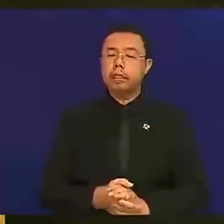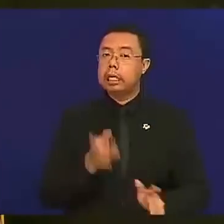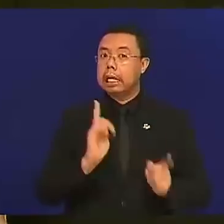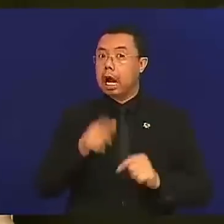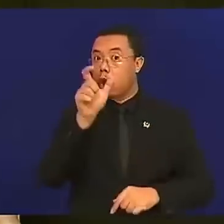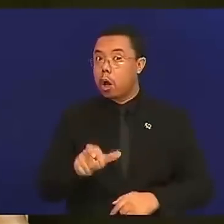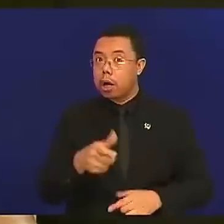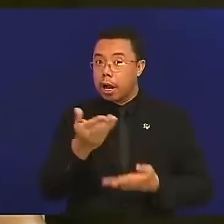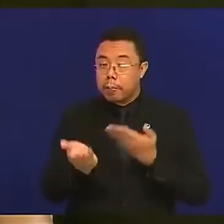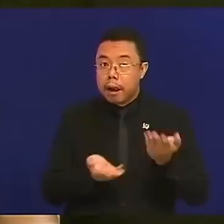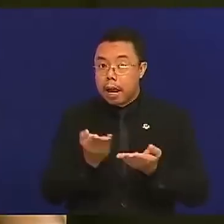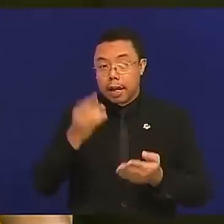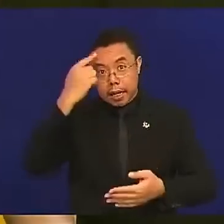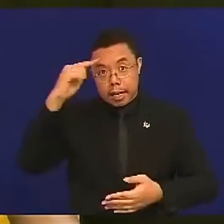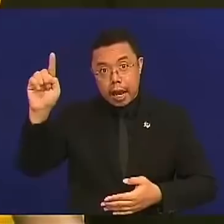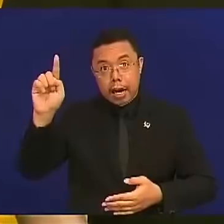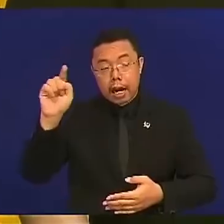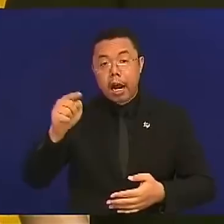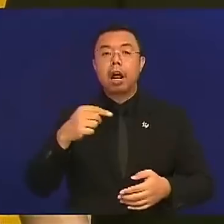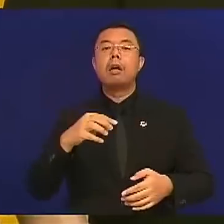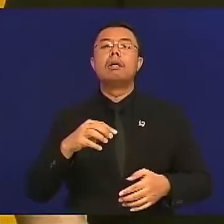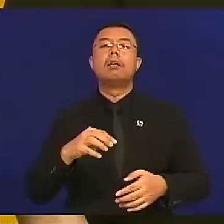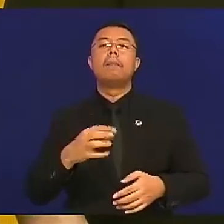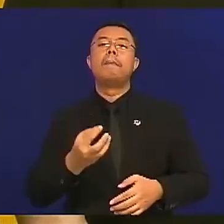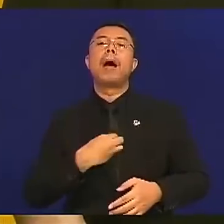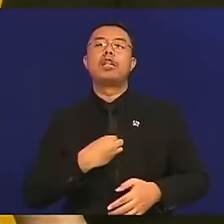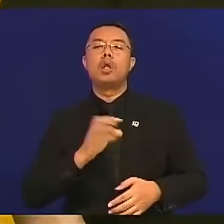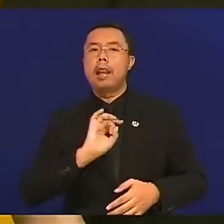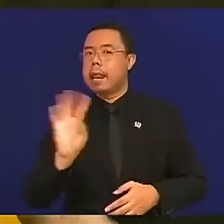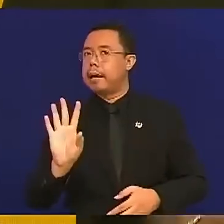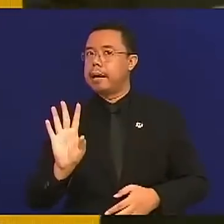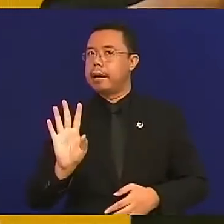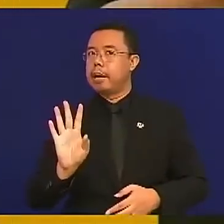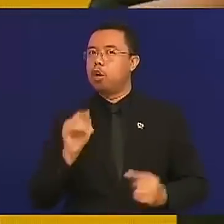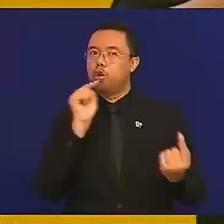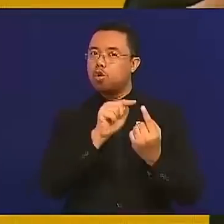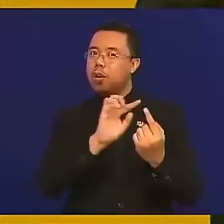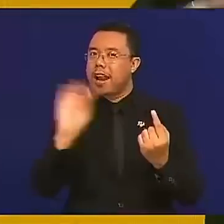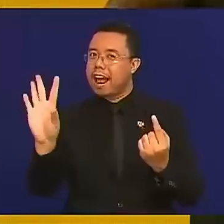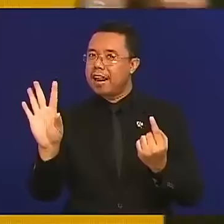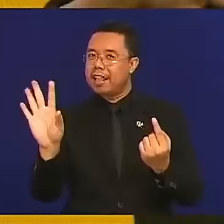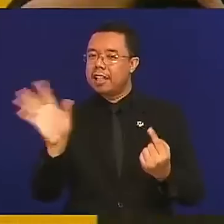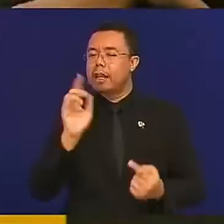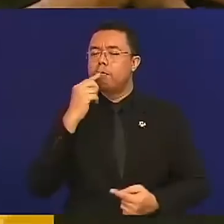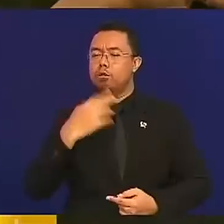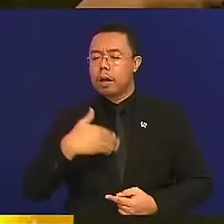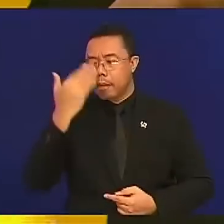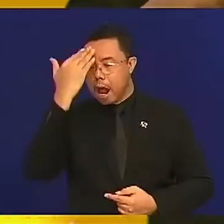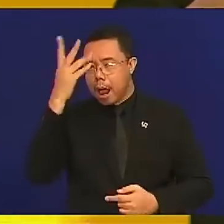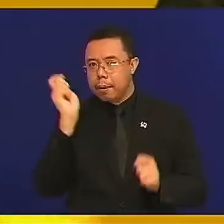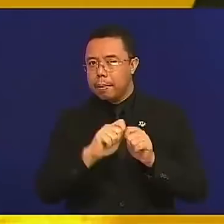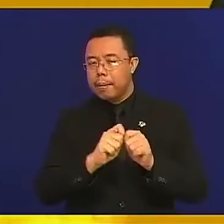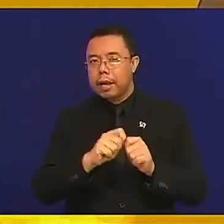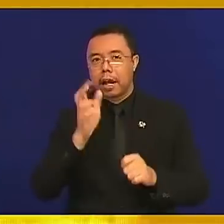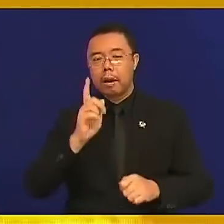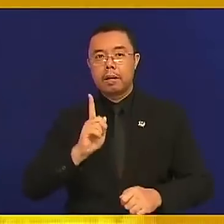Kalau orang melayani karena motif yang lain, saudara, ia tidak mengalami, tidak memiliki pengalaman